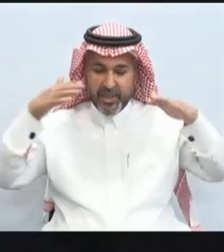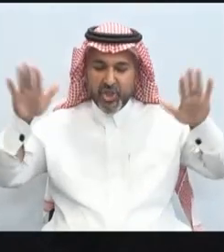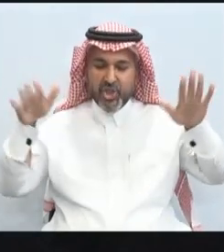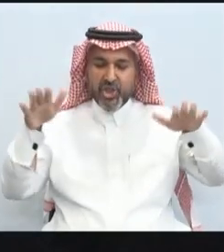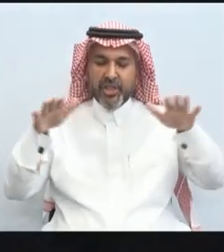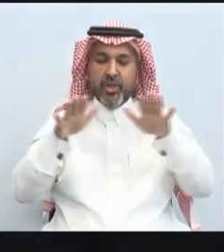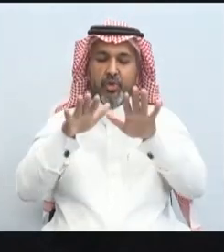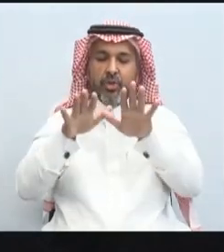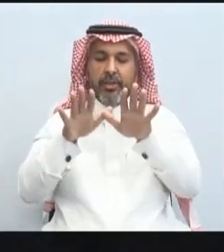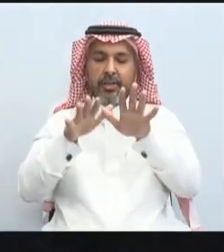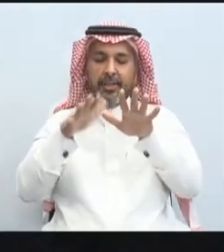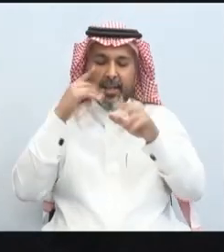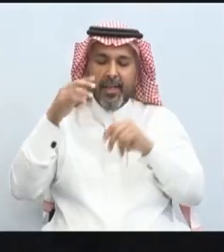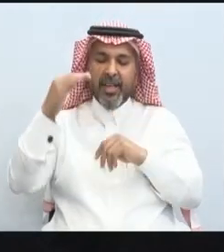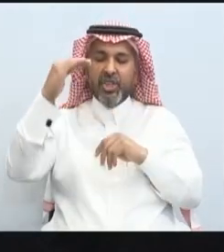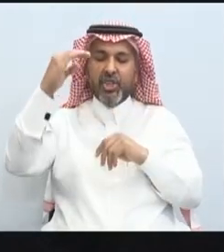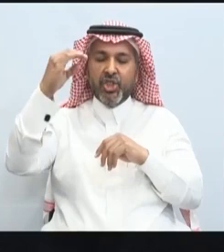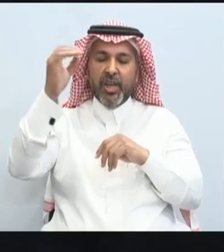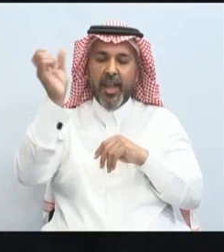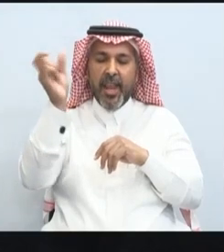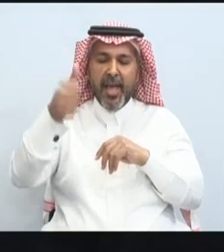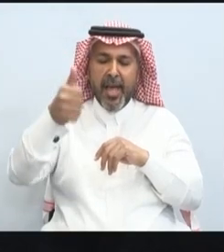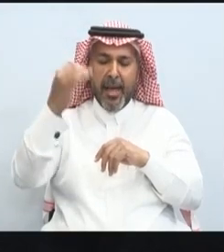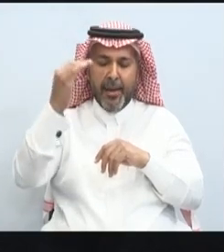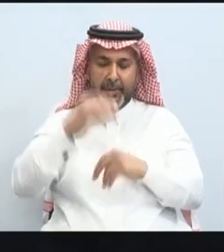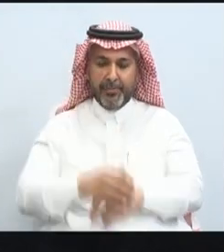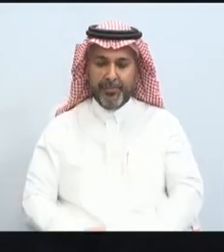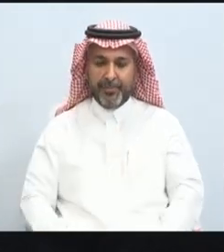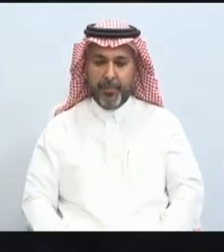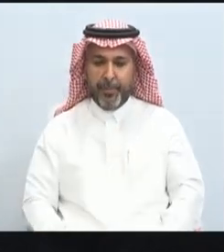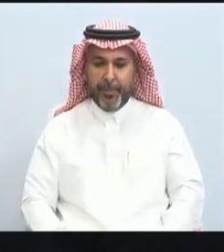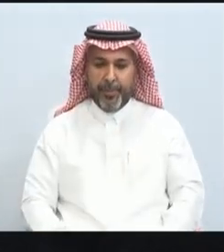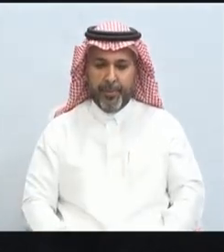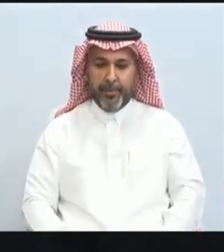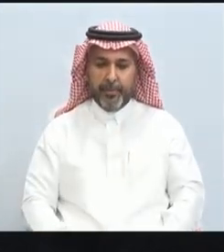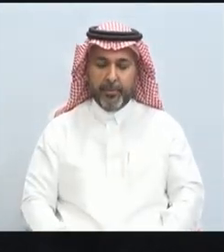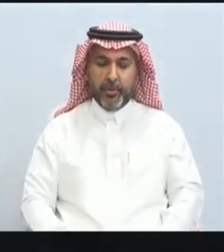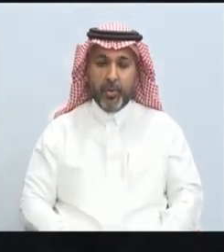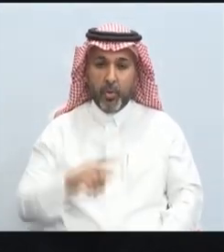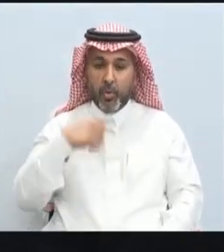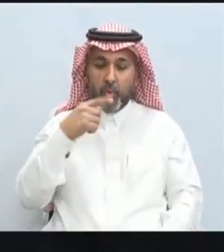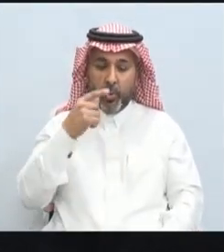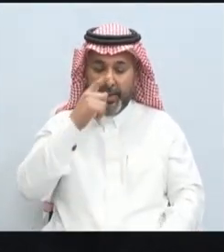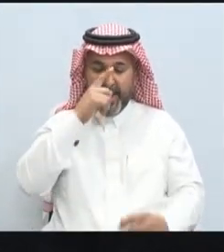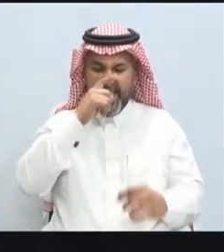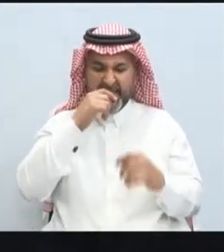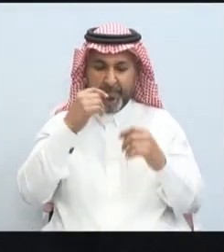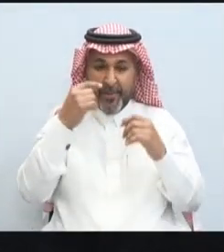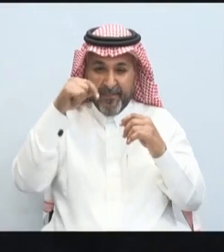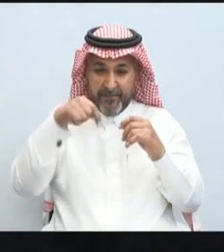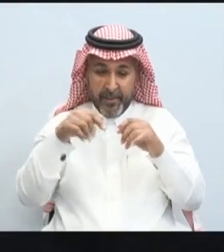المخلوقات ذوات العشره ارجل اجنحه هل جميع المخلوقات التي لها عشره ارجل لها اجنحه